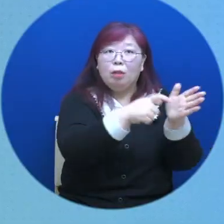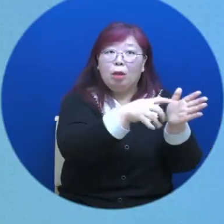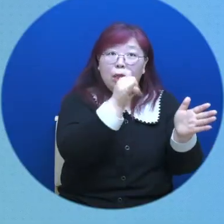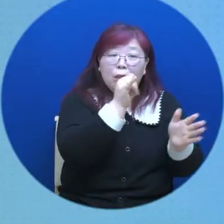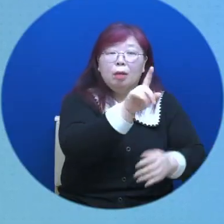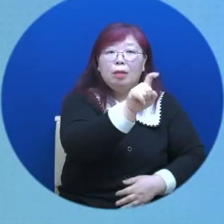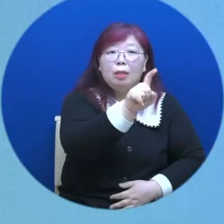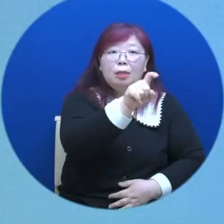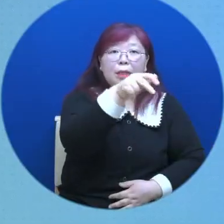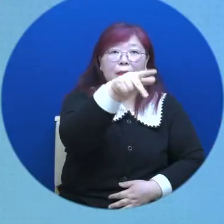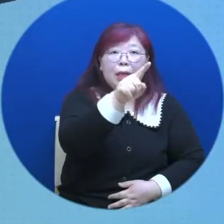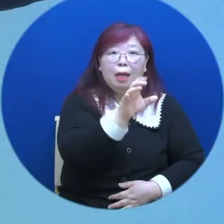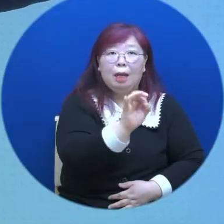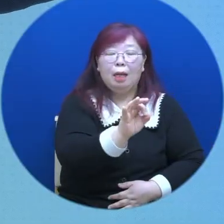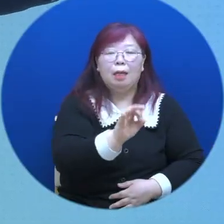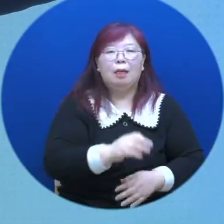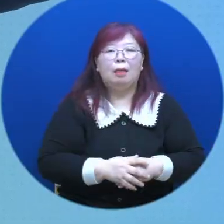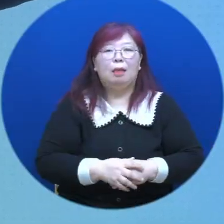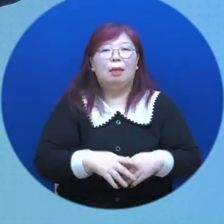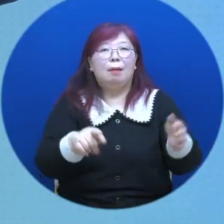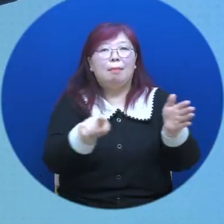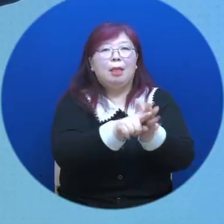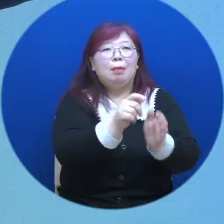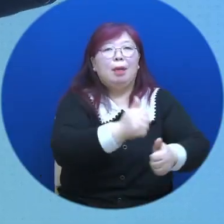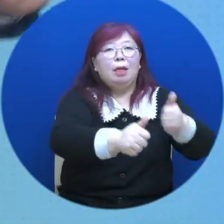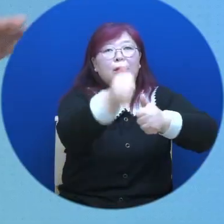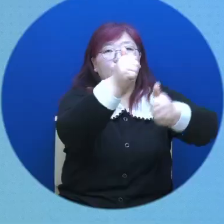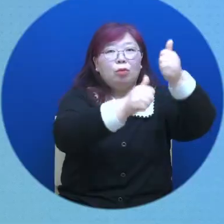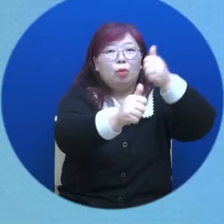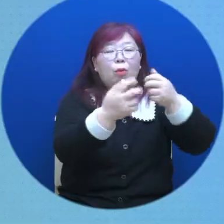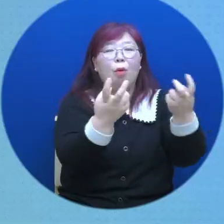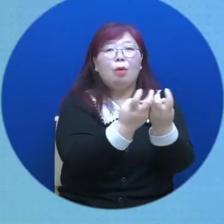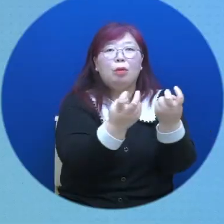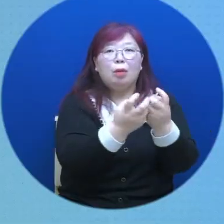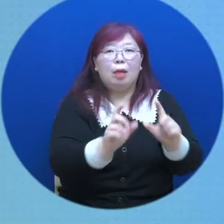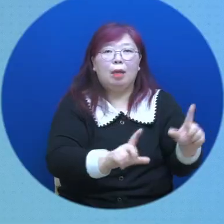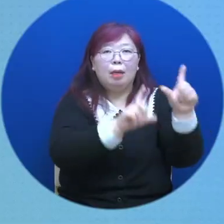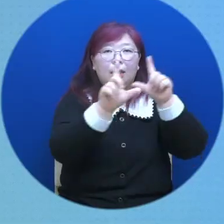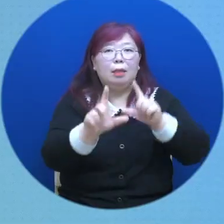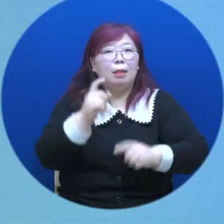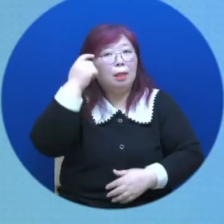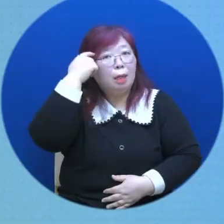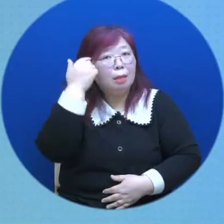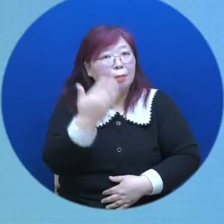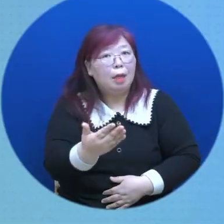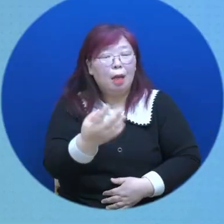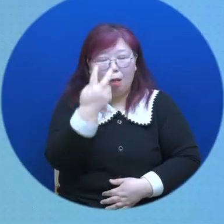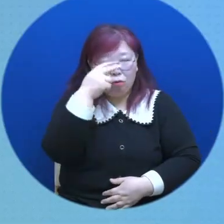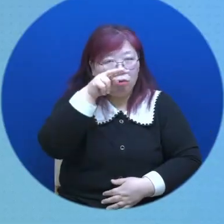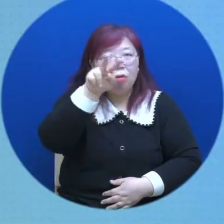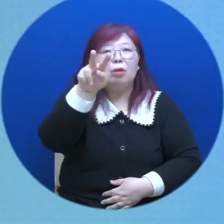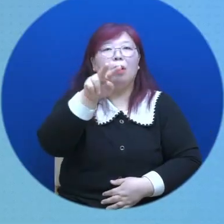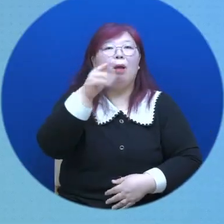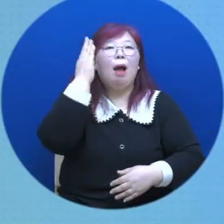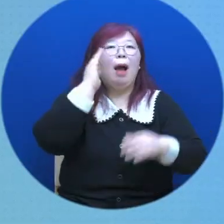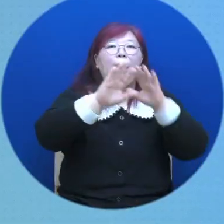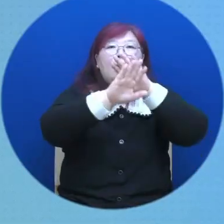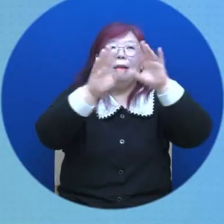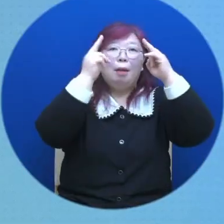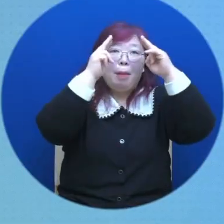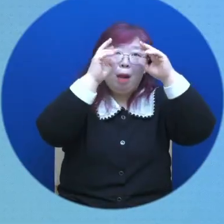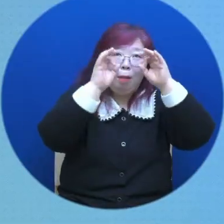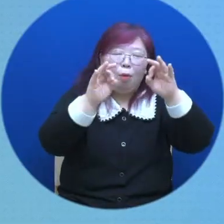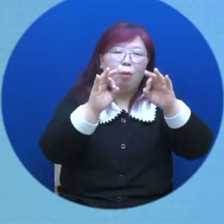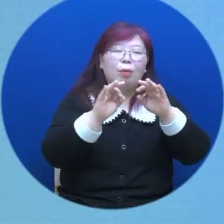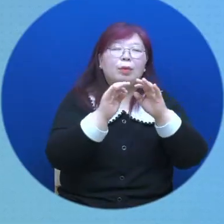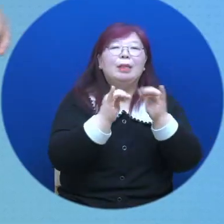믿음의 선조들이 어떻게 살았다는 말이에요? 믿음으로 눈을 들어 하늘을 보는 삶을 산